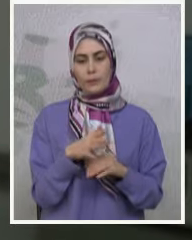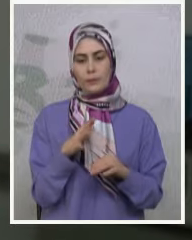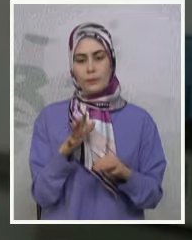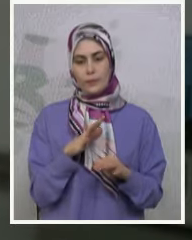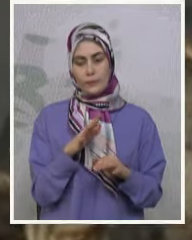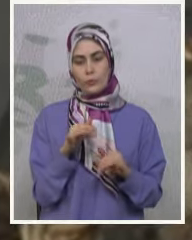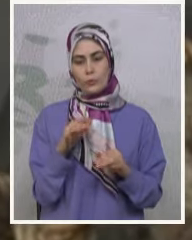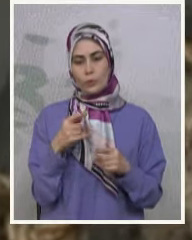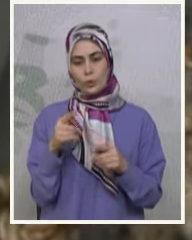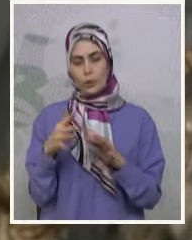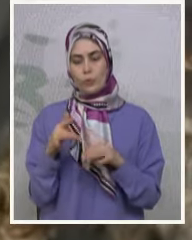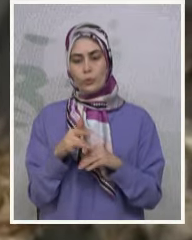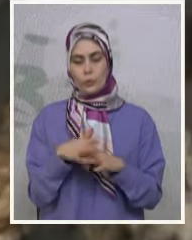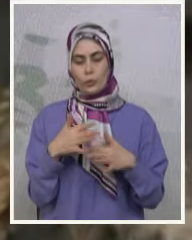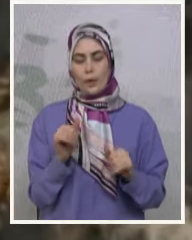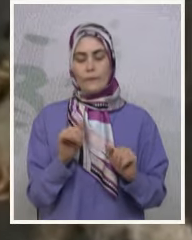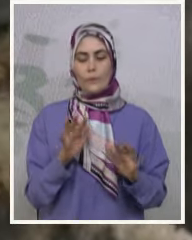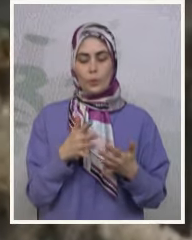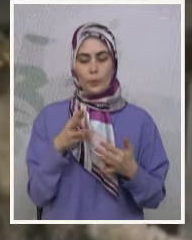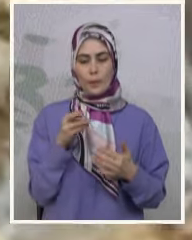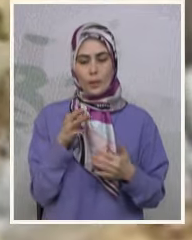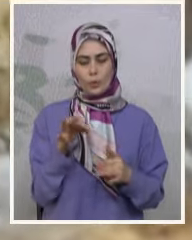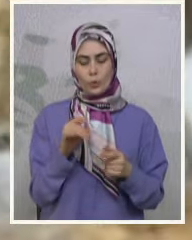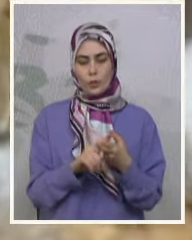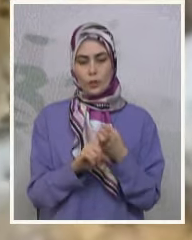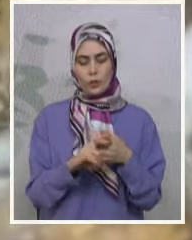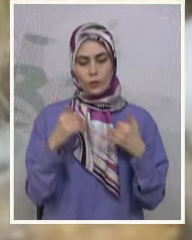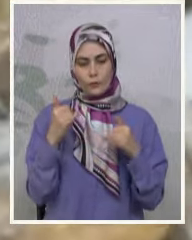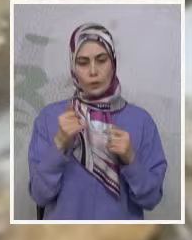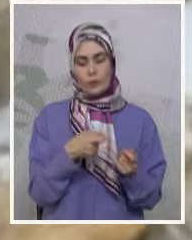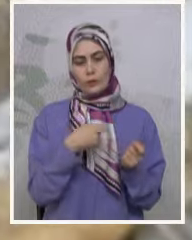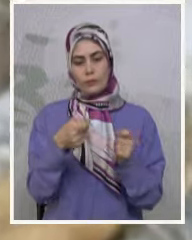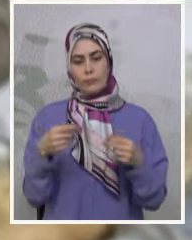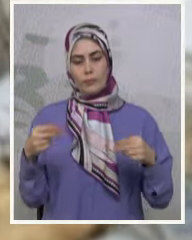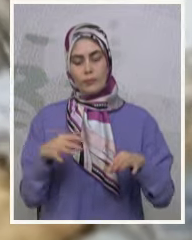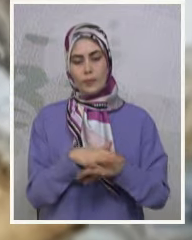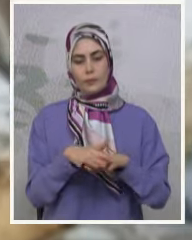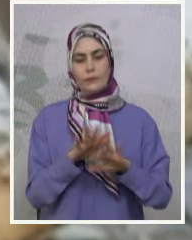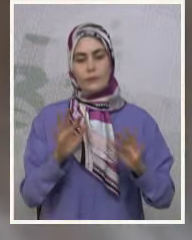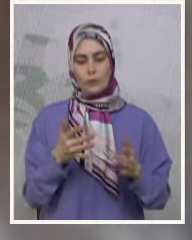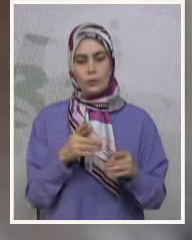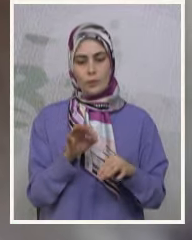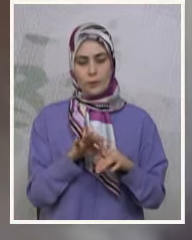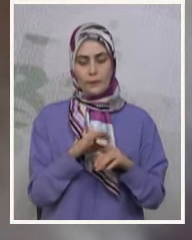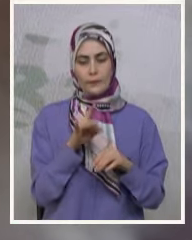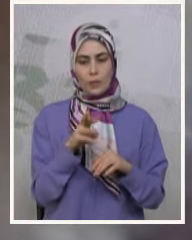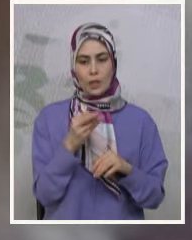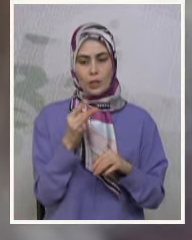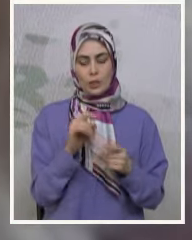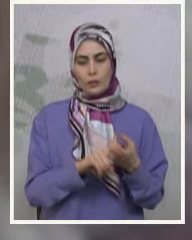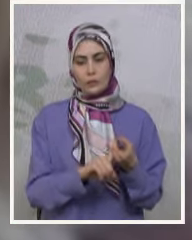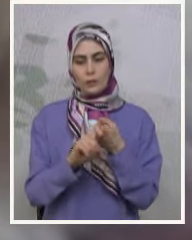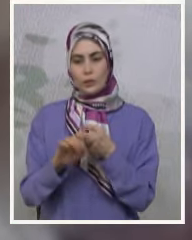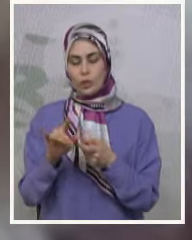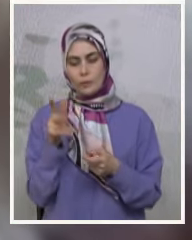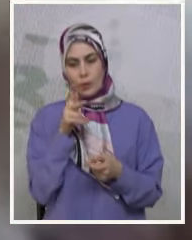даже завершили. Ну а вдруг мясо зараженного животного попадет на прилавок? Вирус ящера, к примеру, передается человеку через мясомолочные